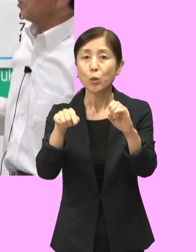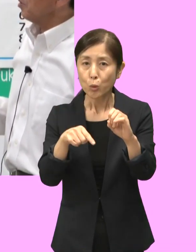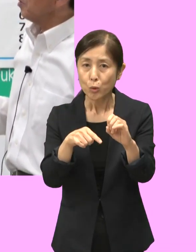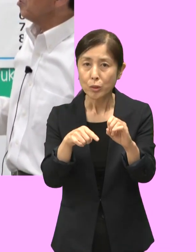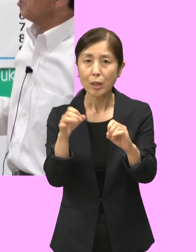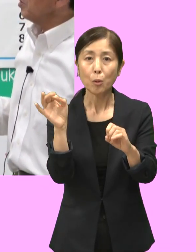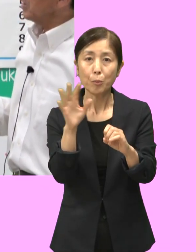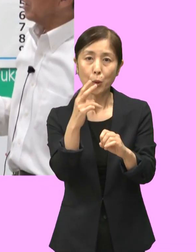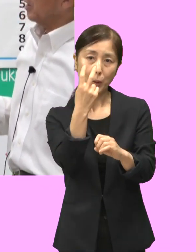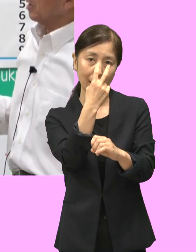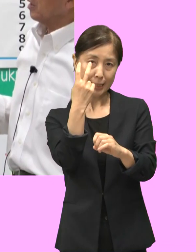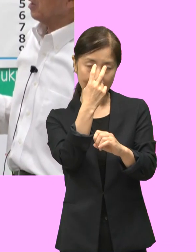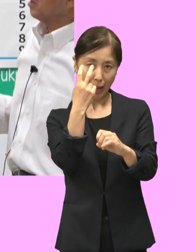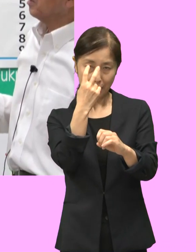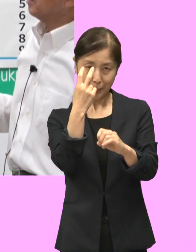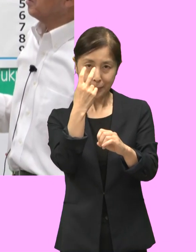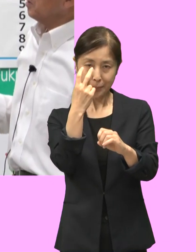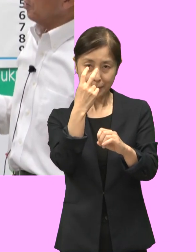検査を、